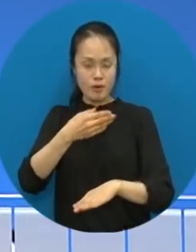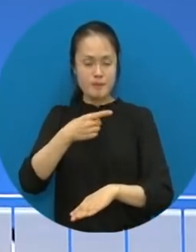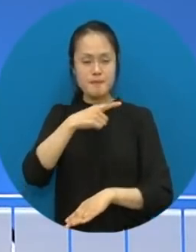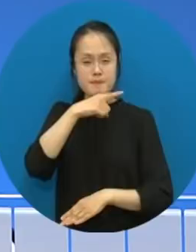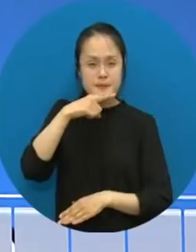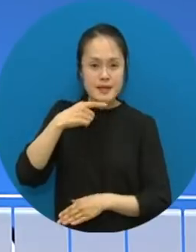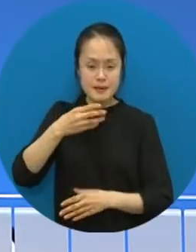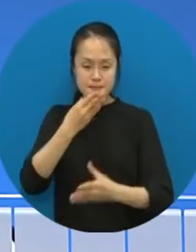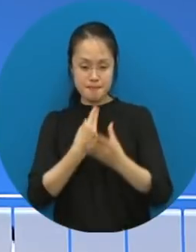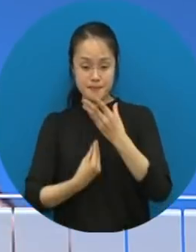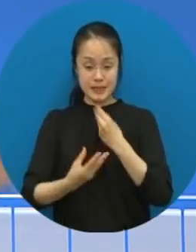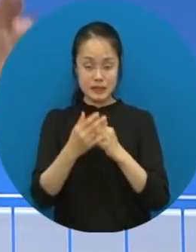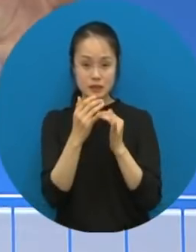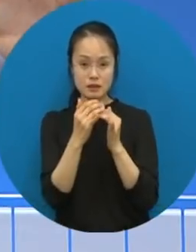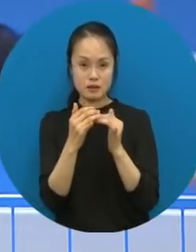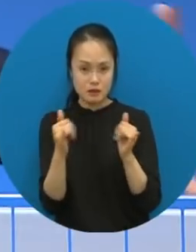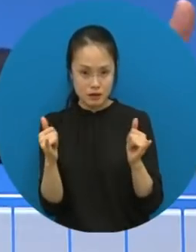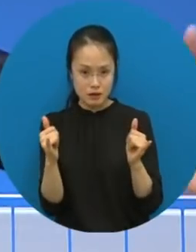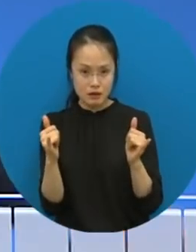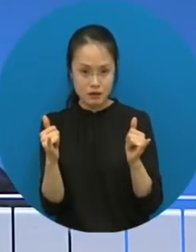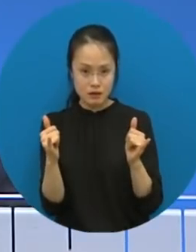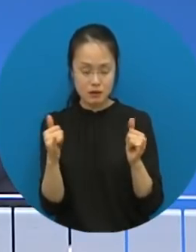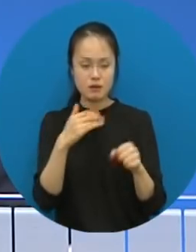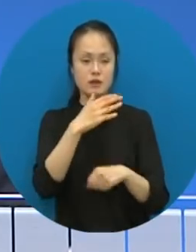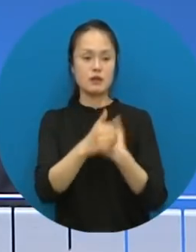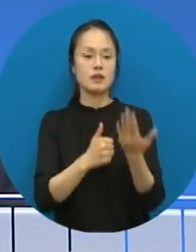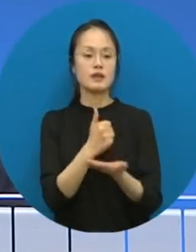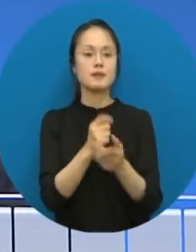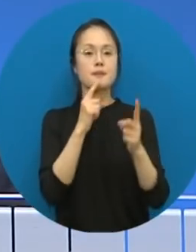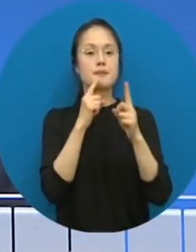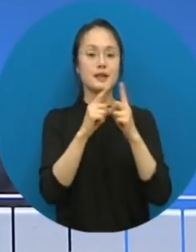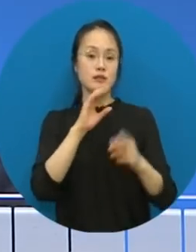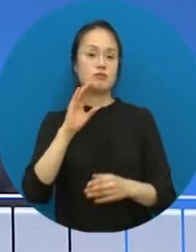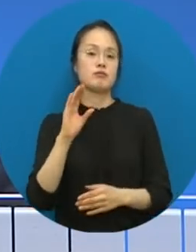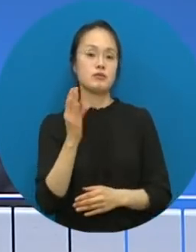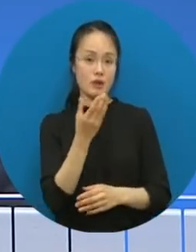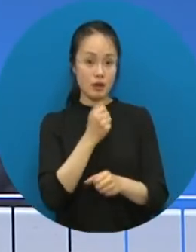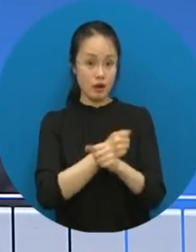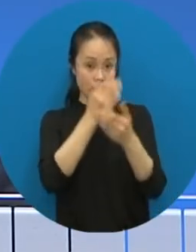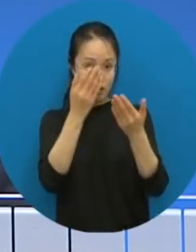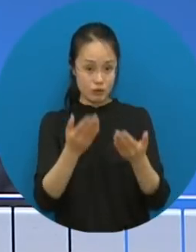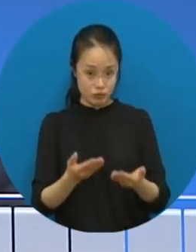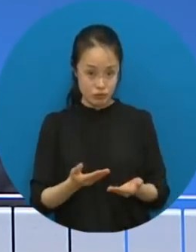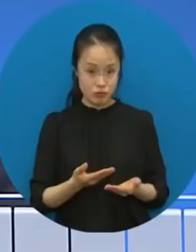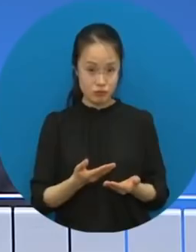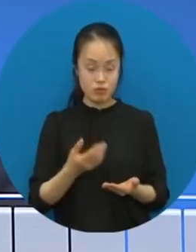자가 하나님의 말씀이 되게 하여 주시고